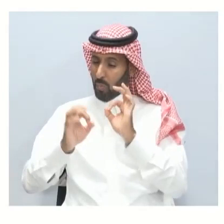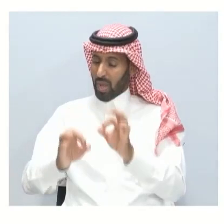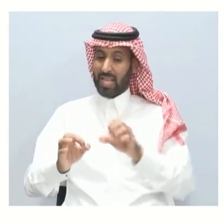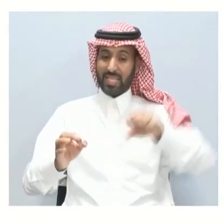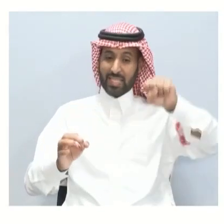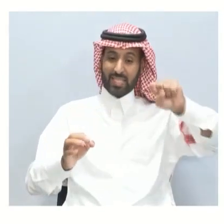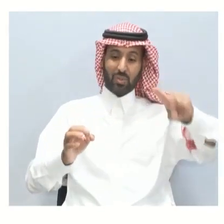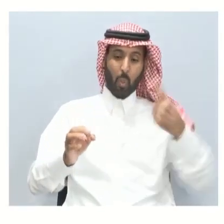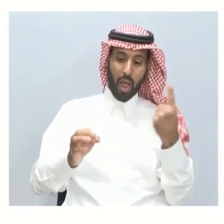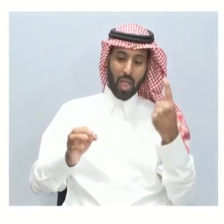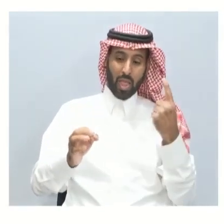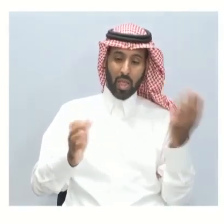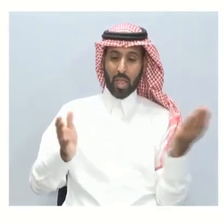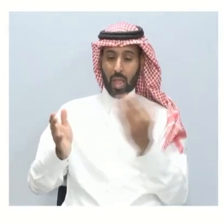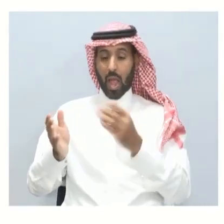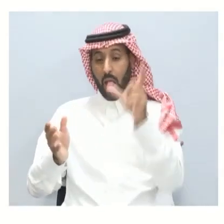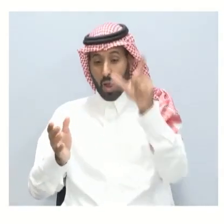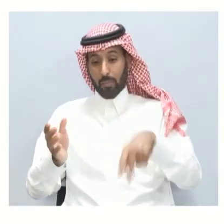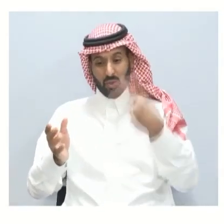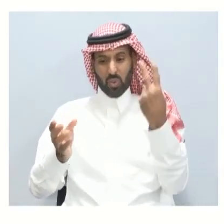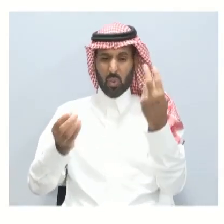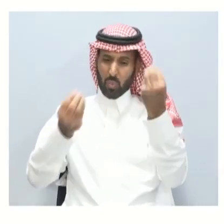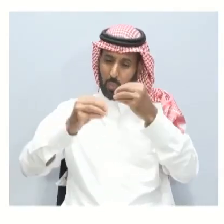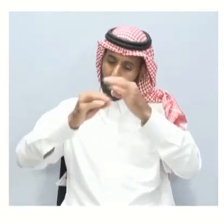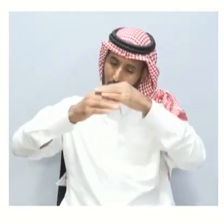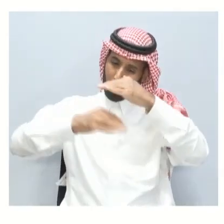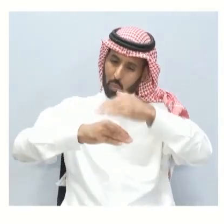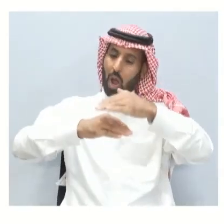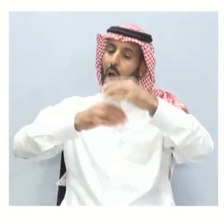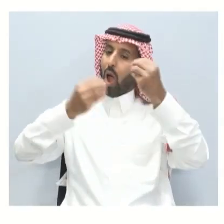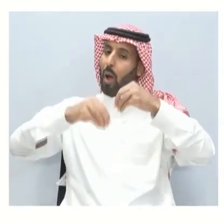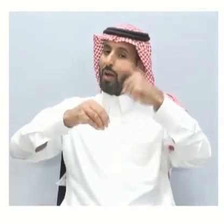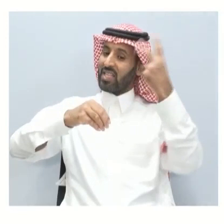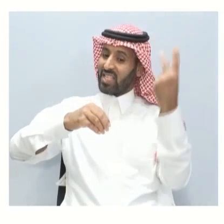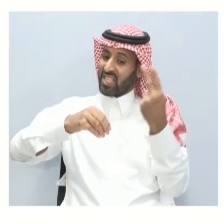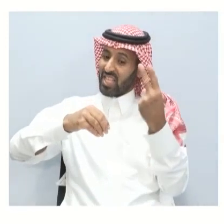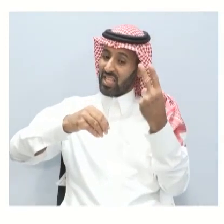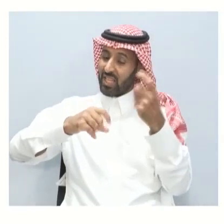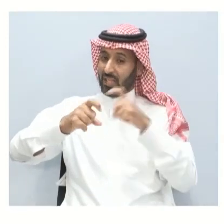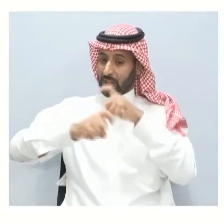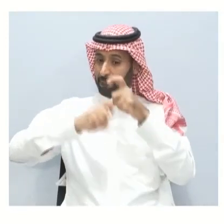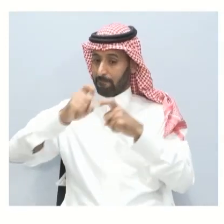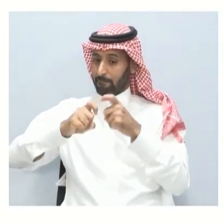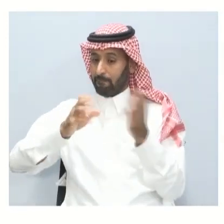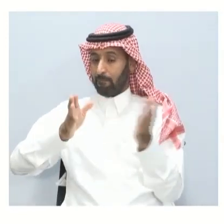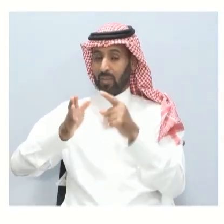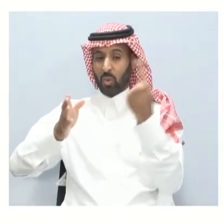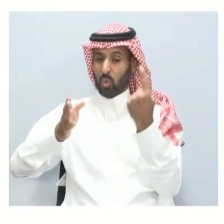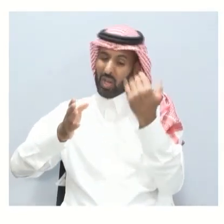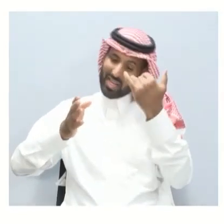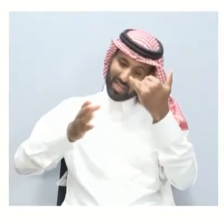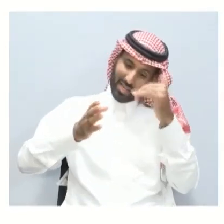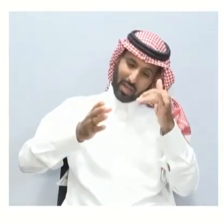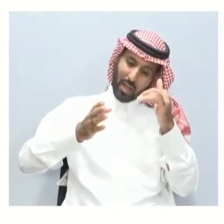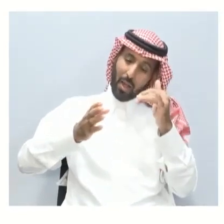اس ون بالنسبه للثانيه ممتلئه لان قلنا اكبر عدد من اثنان اذا في المجموعه الاولى